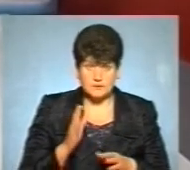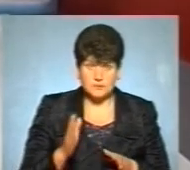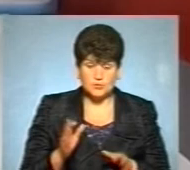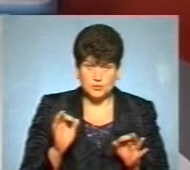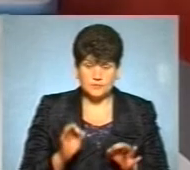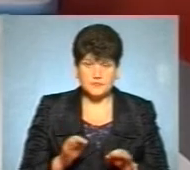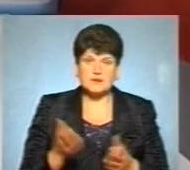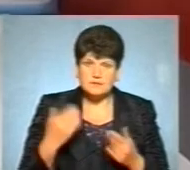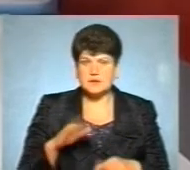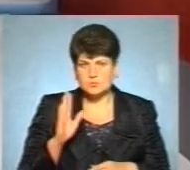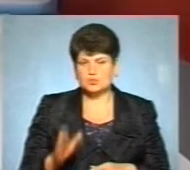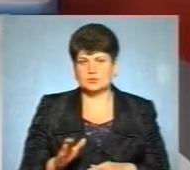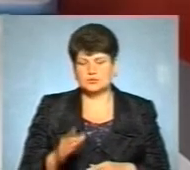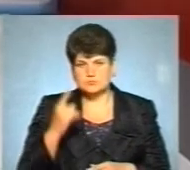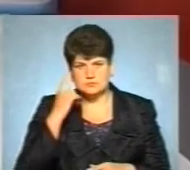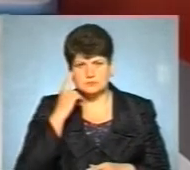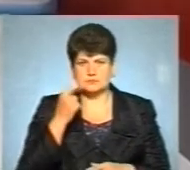Давайте будемо оптимістами.